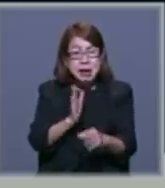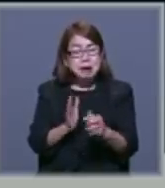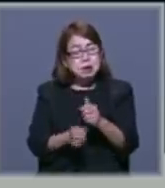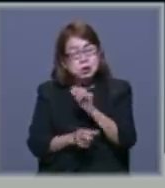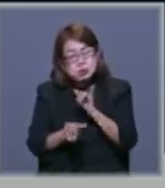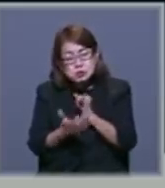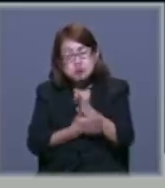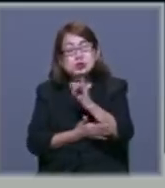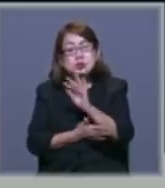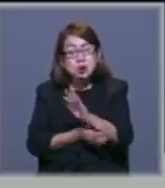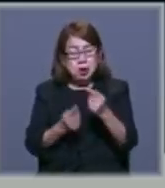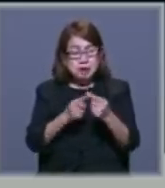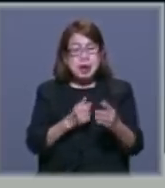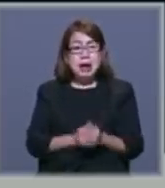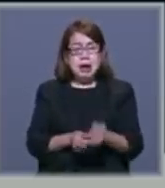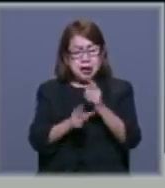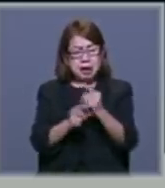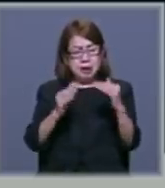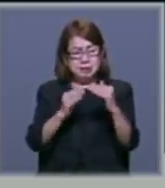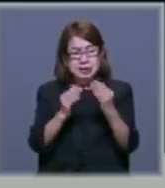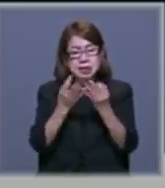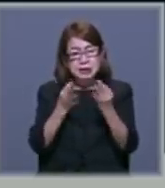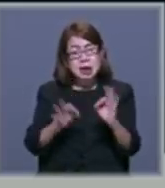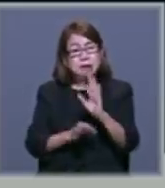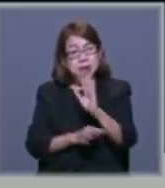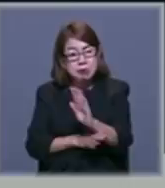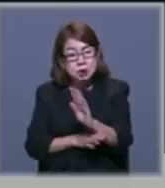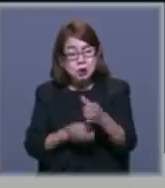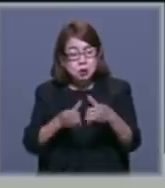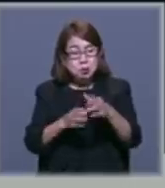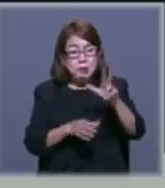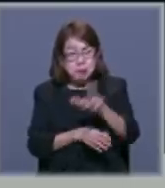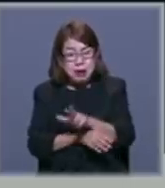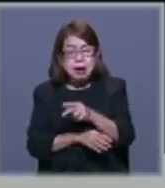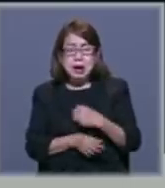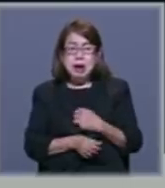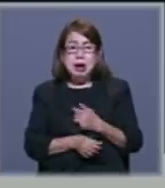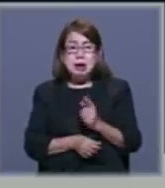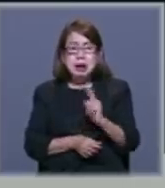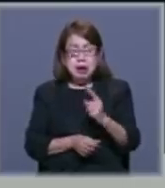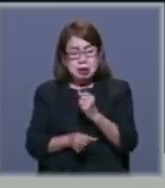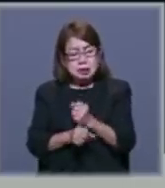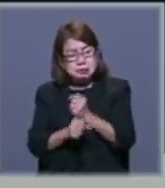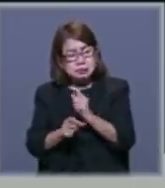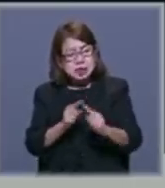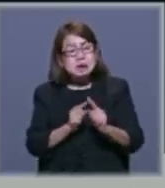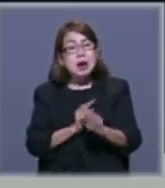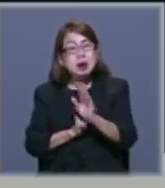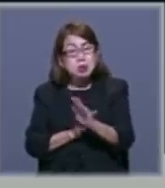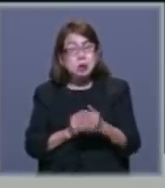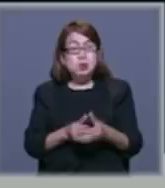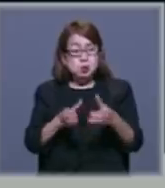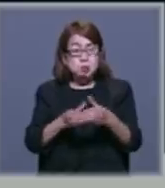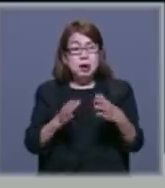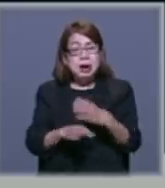ณ์แต่การใช้สิทธิและเสรีภาพในการกระทำ การใดๆของพรรคการเมืองย่อมต้อง